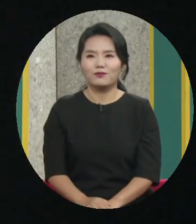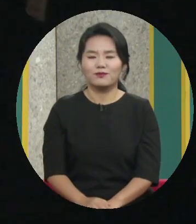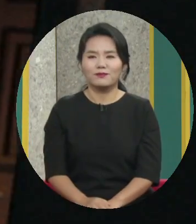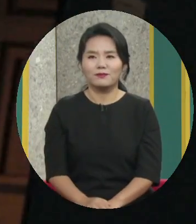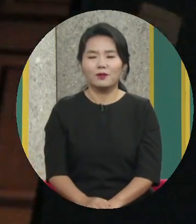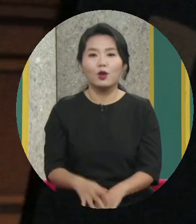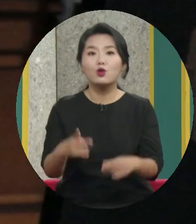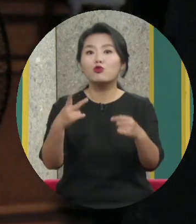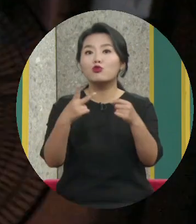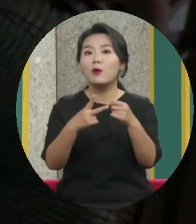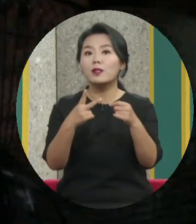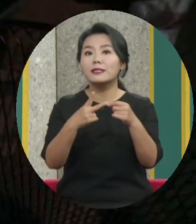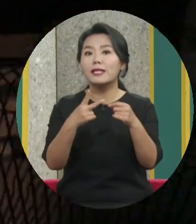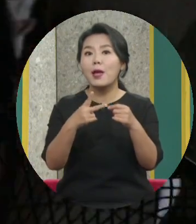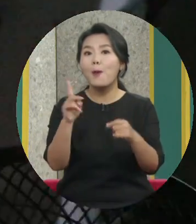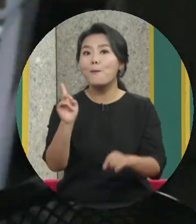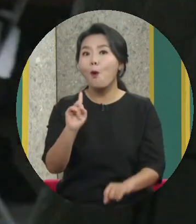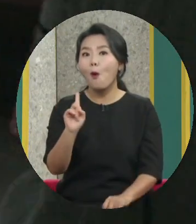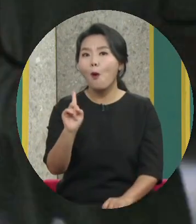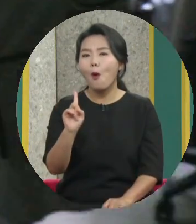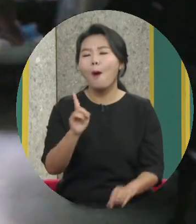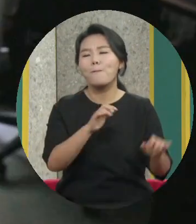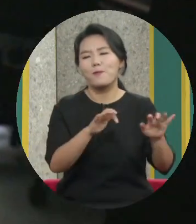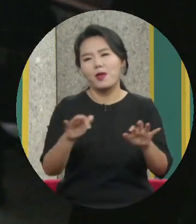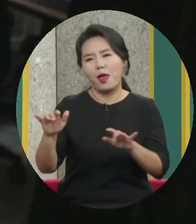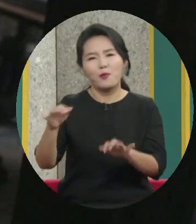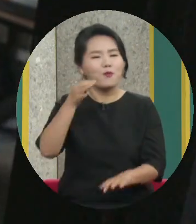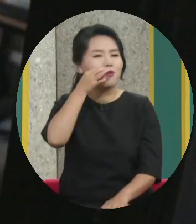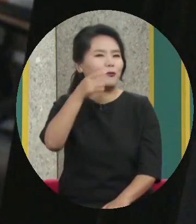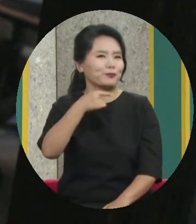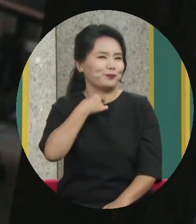두 번째로 보여주고 싶은 건 피아노 연주.